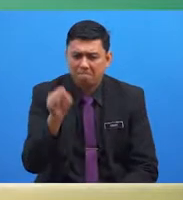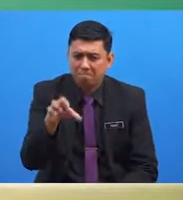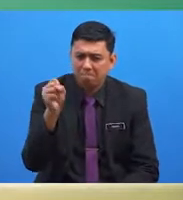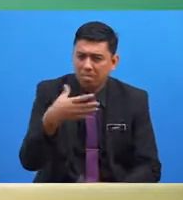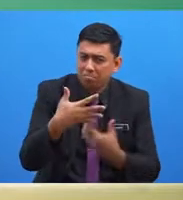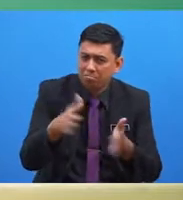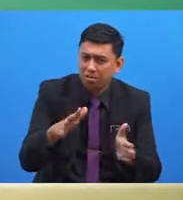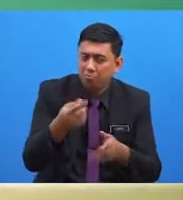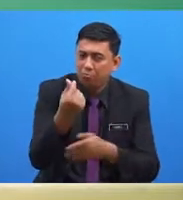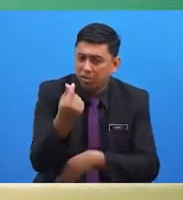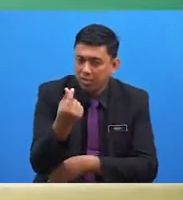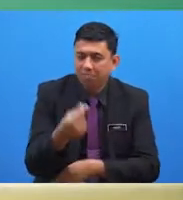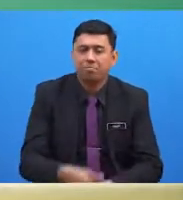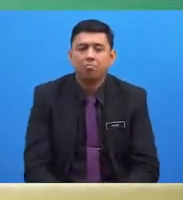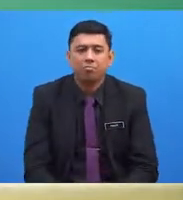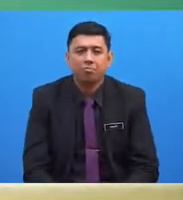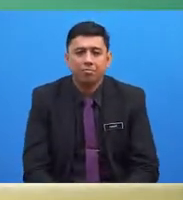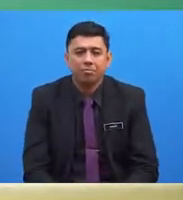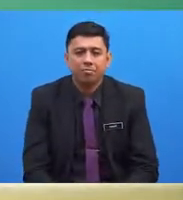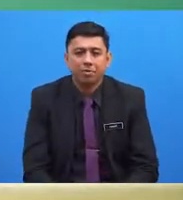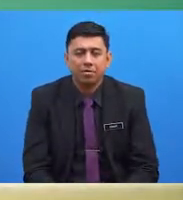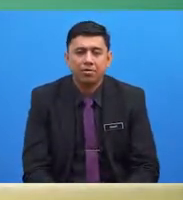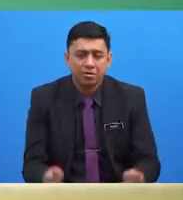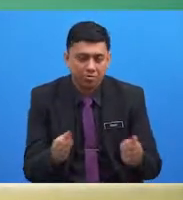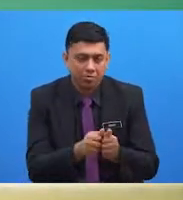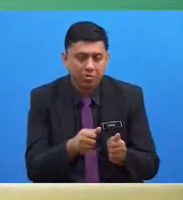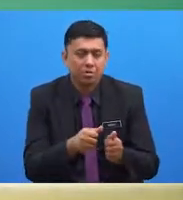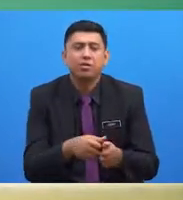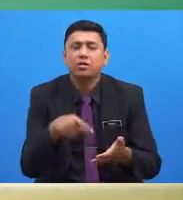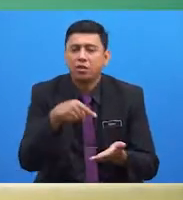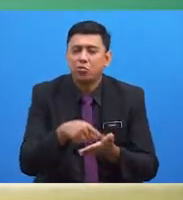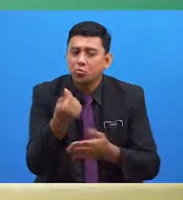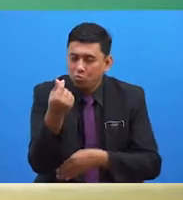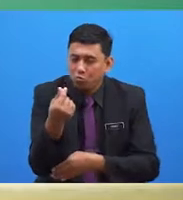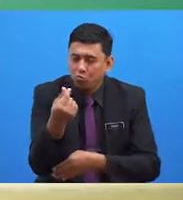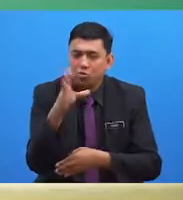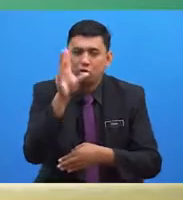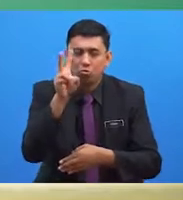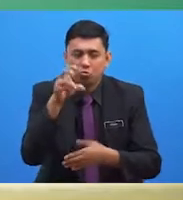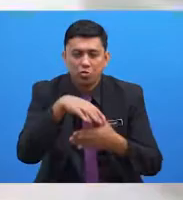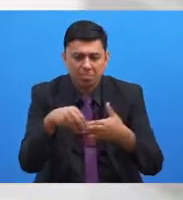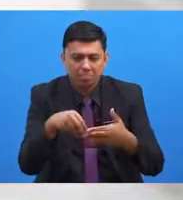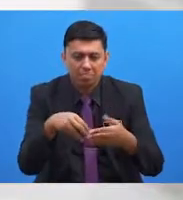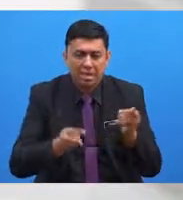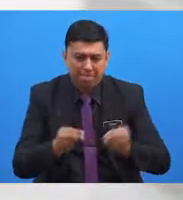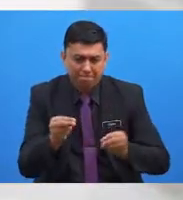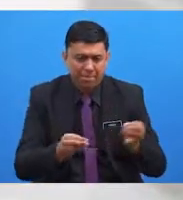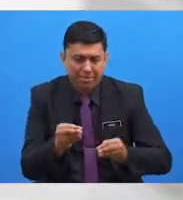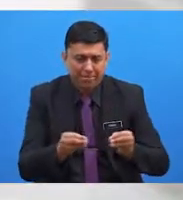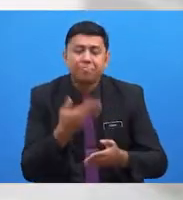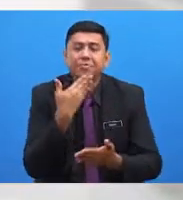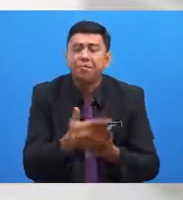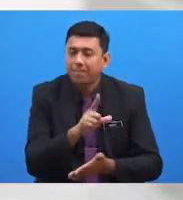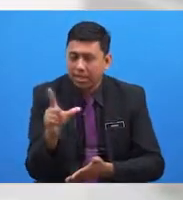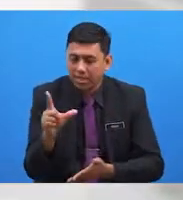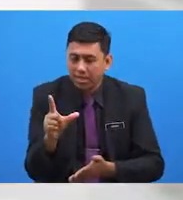tangan. Ambil juga? Tentu. Dengan ini duit RM20, kita jalankan kita punya meniaga. Baiklah.